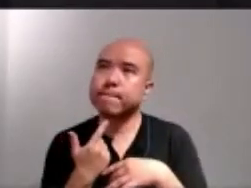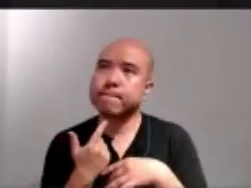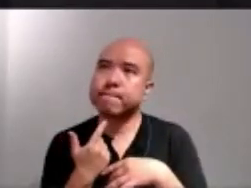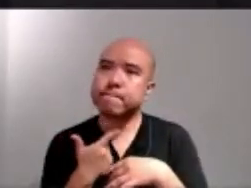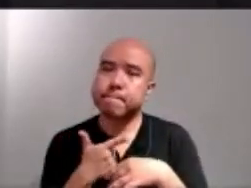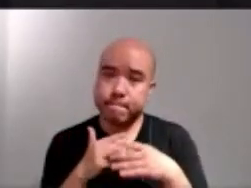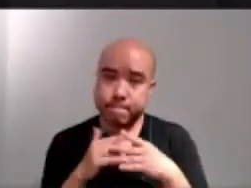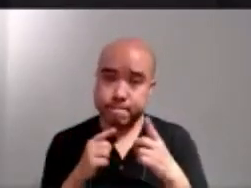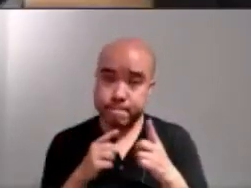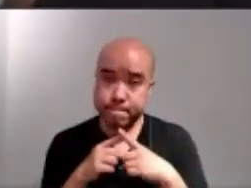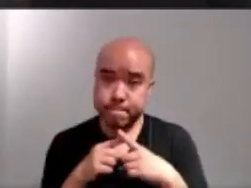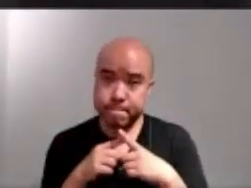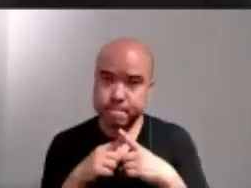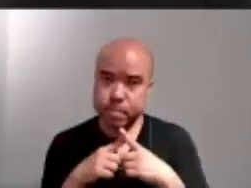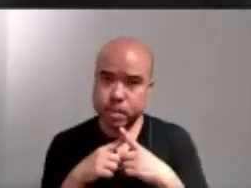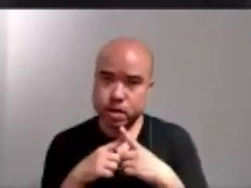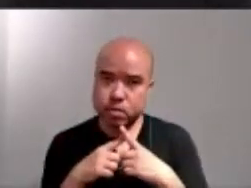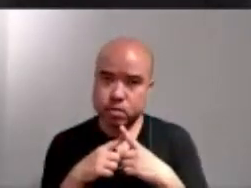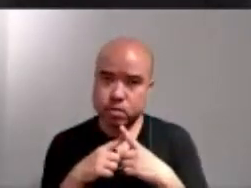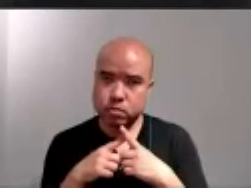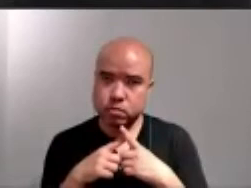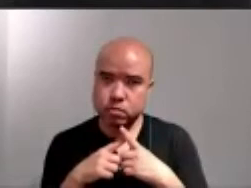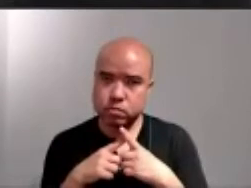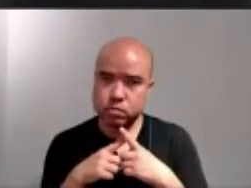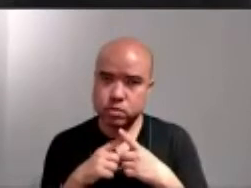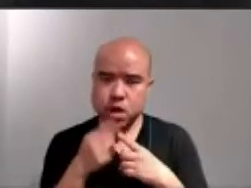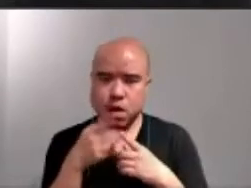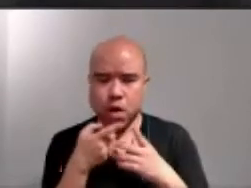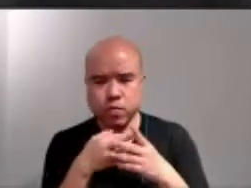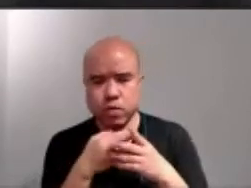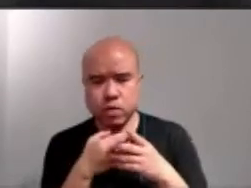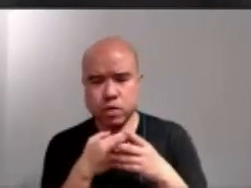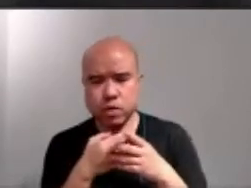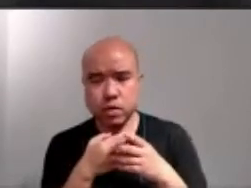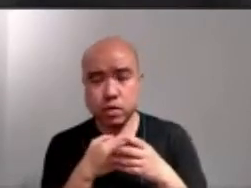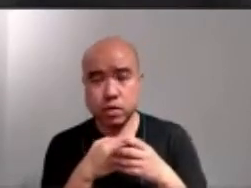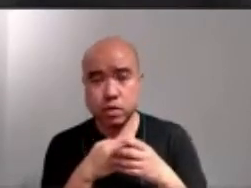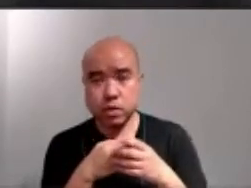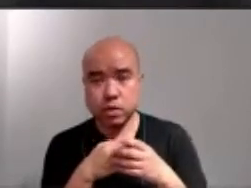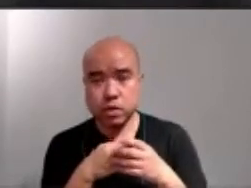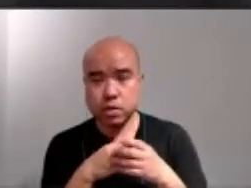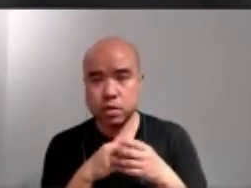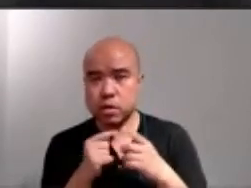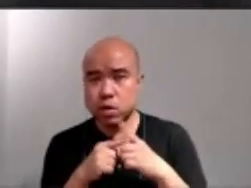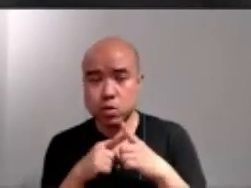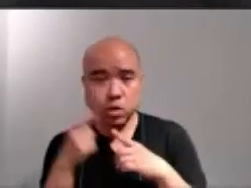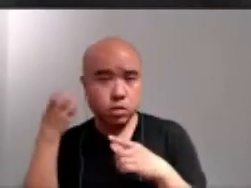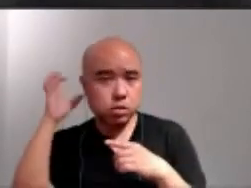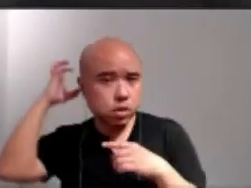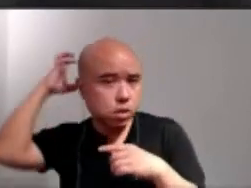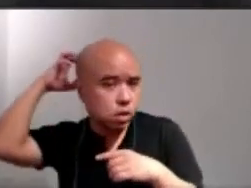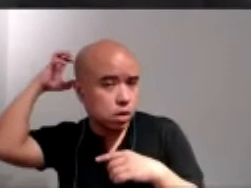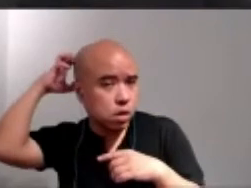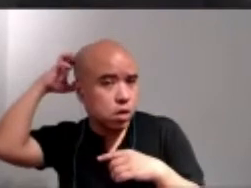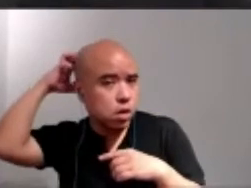俾我聽，佢先生喺呢段時間咧有個腫瘤，跟住咁即係忍唔住出手打佢，即係佢控制唔到自己啊。咁跟住同一時間，咁